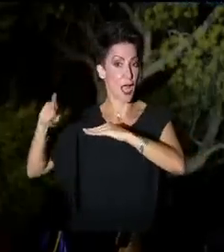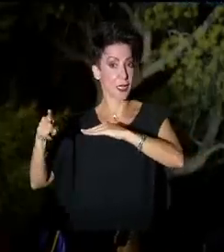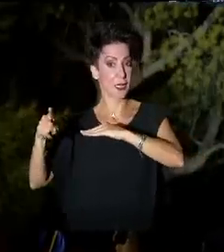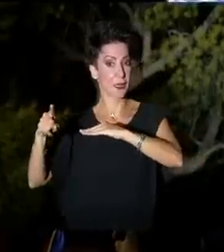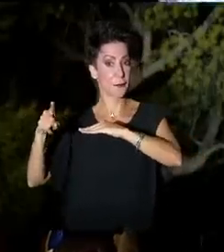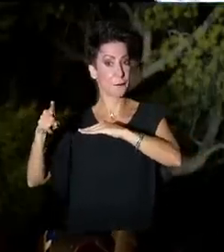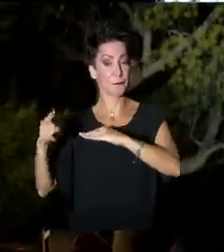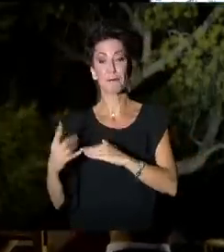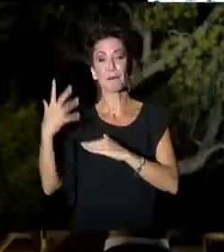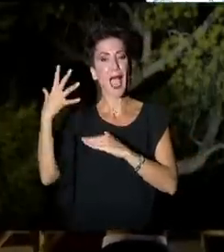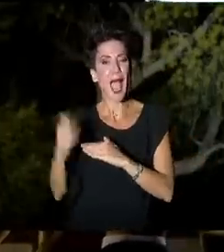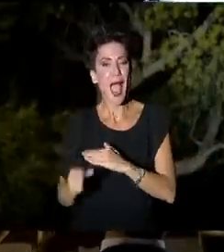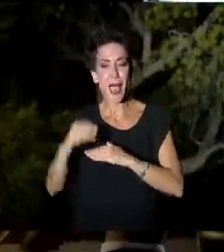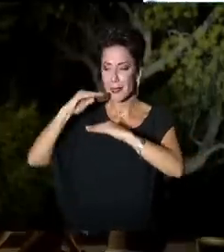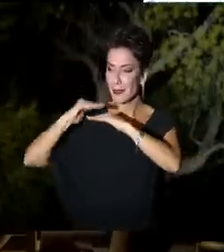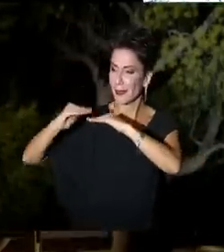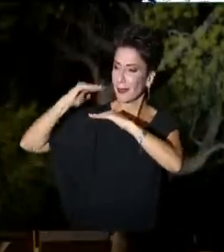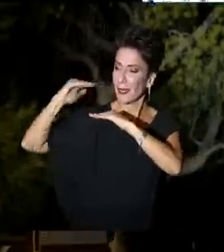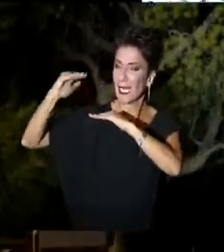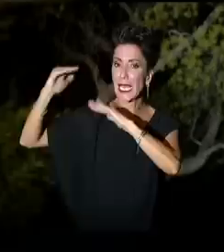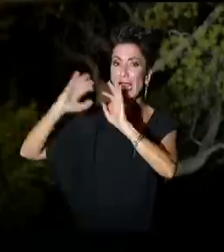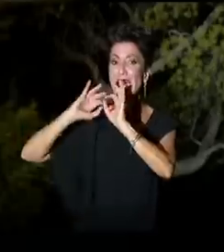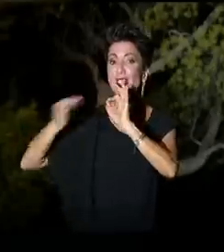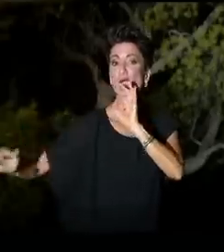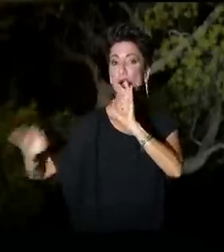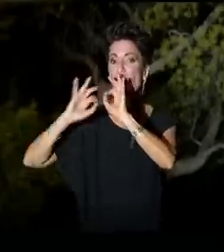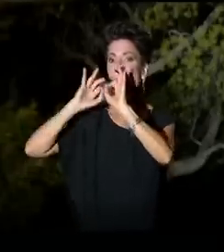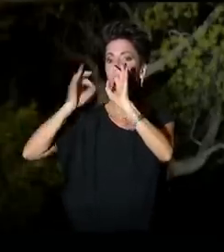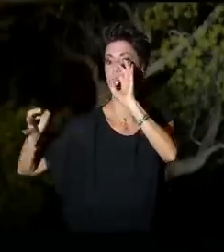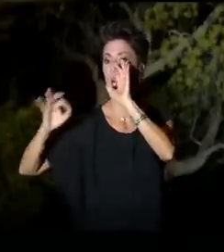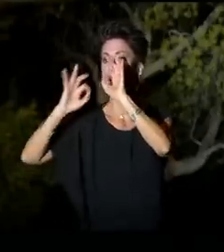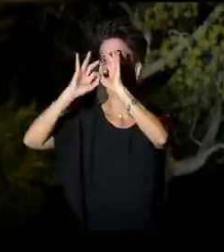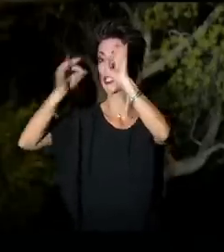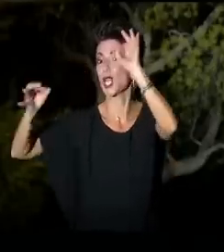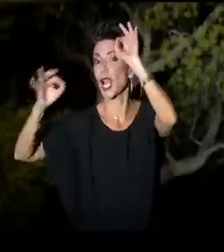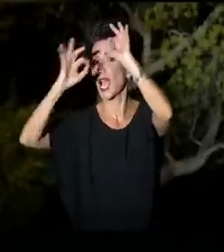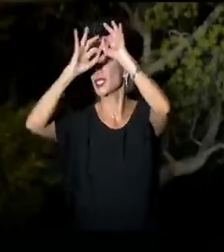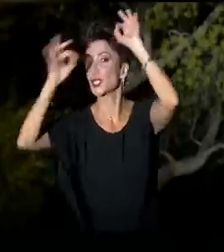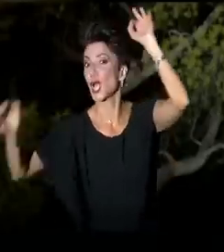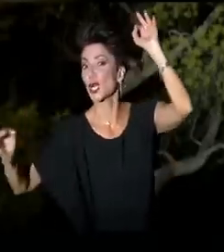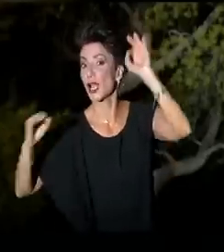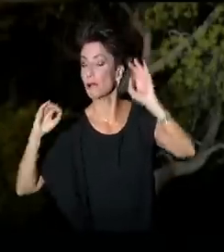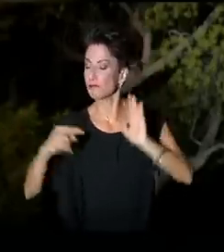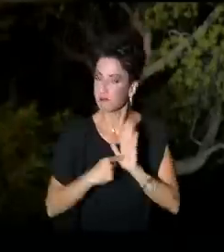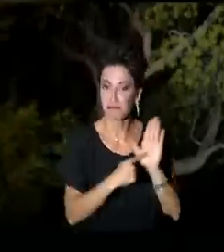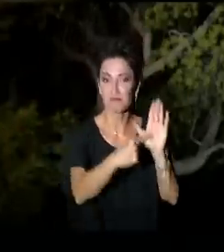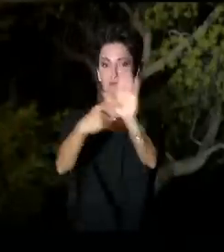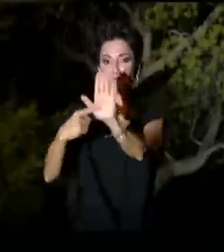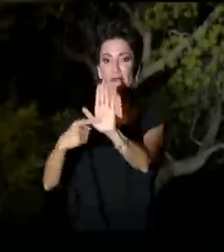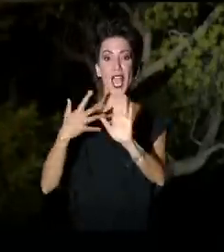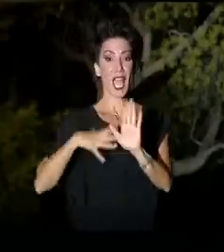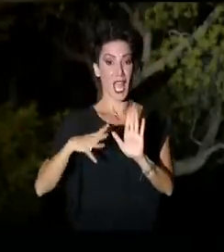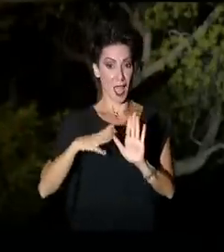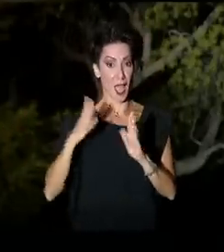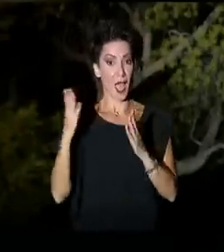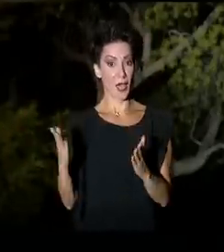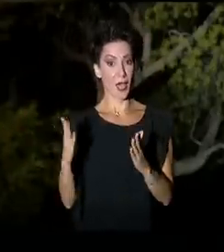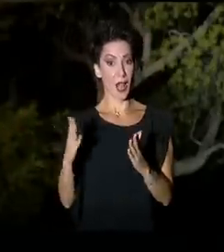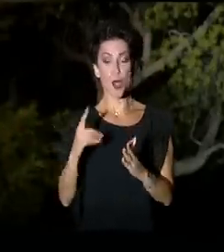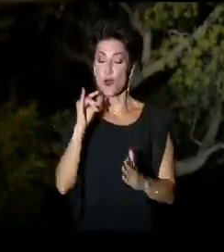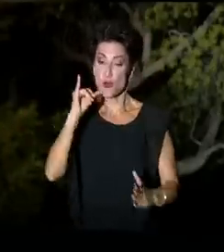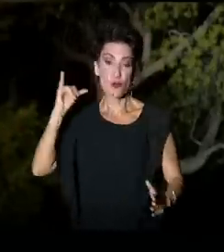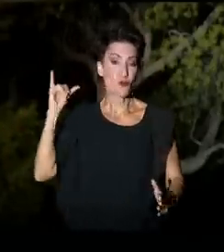πολλών ιστορικών φάσεων ενός ενιαίου και διαρκούς